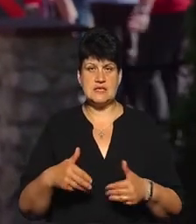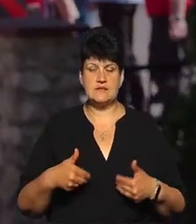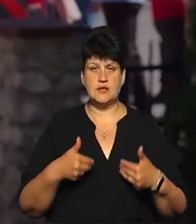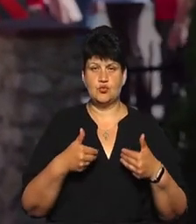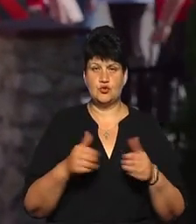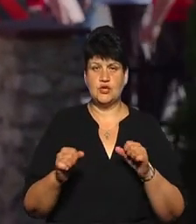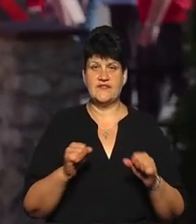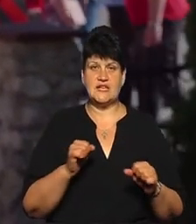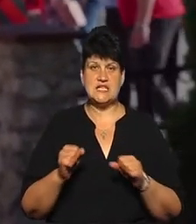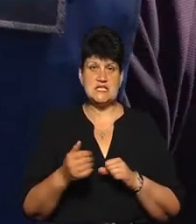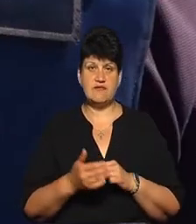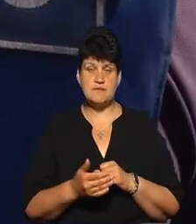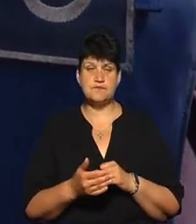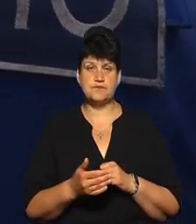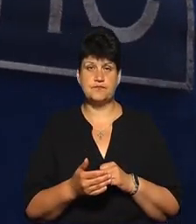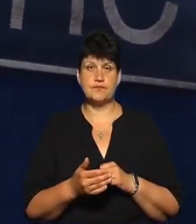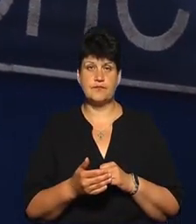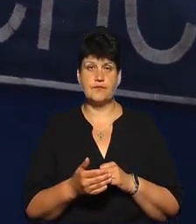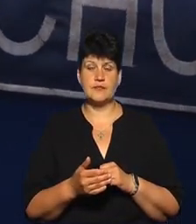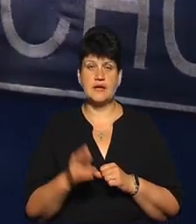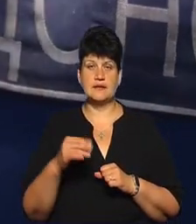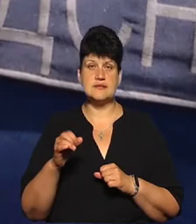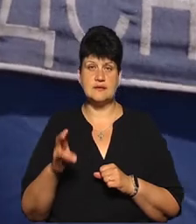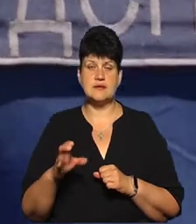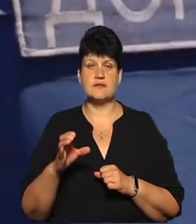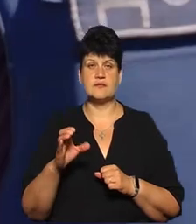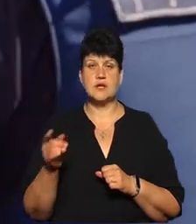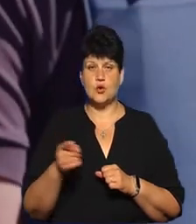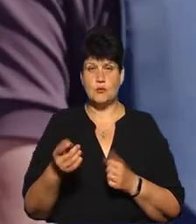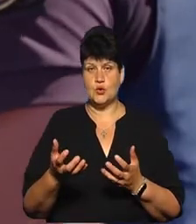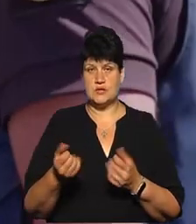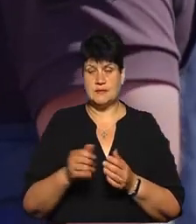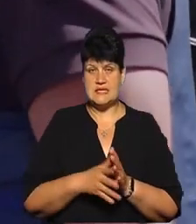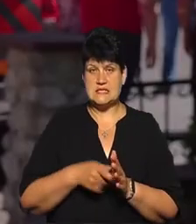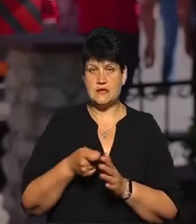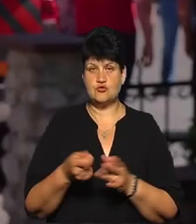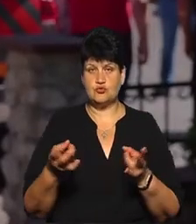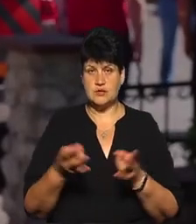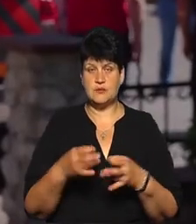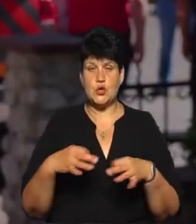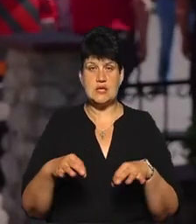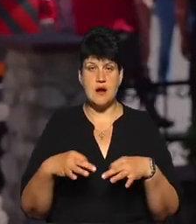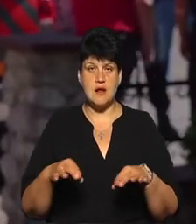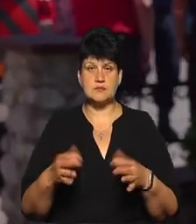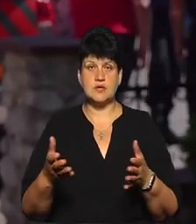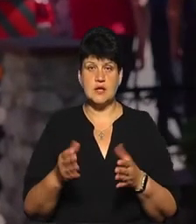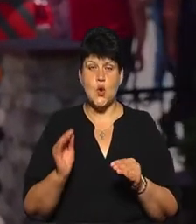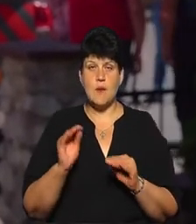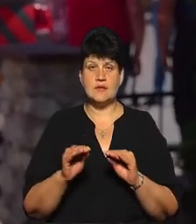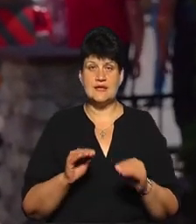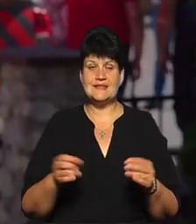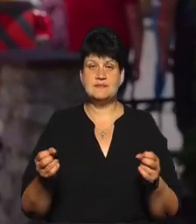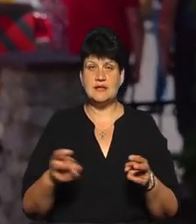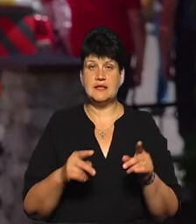керівництва ДСНС в Тернополі і отримали заявку, що потрібен транспорт, який обладнаний спеціально для того, щоб